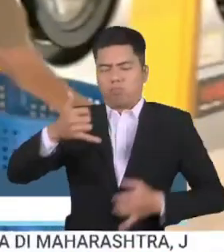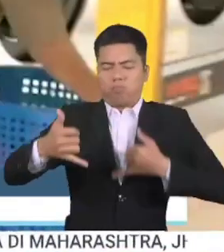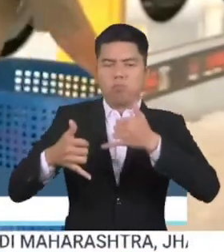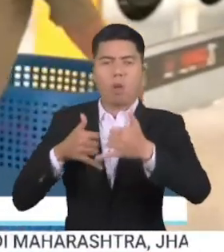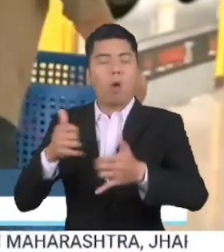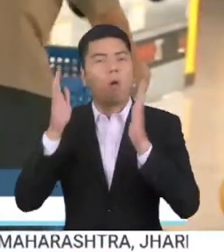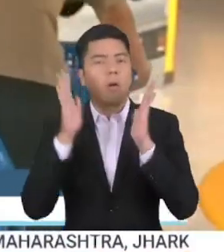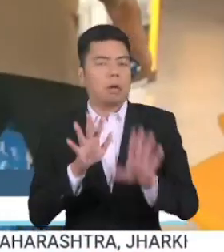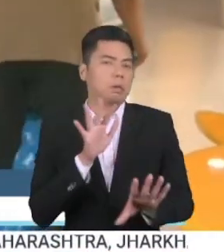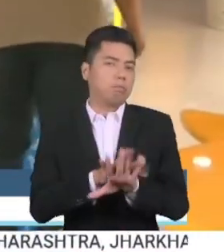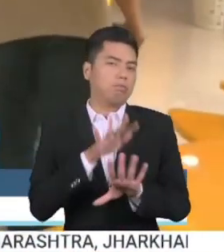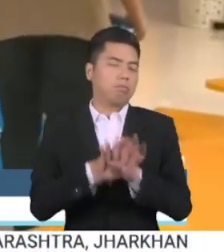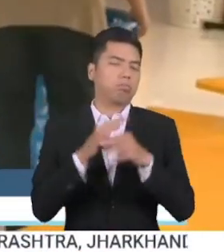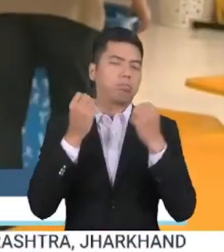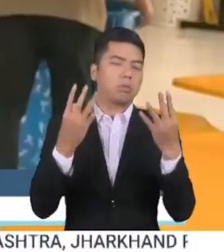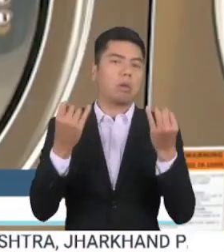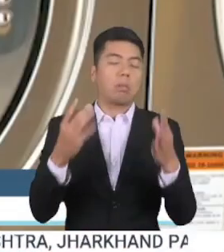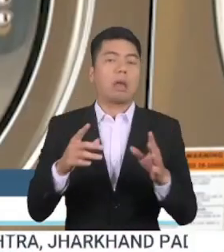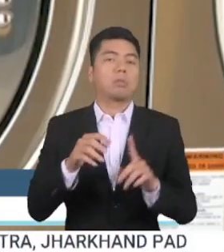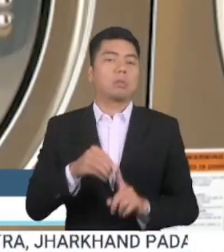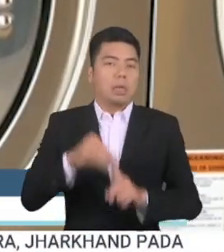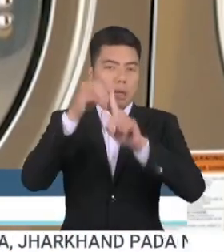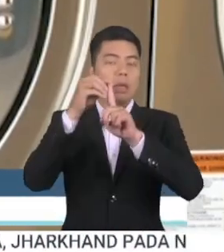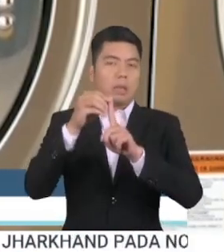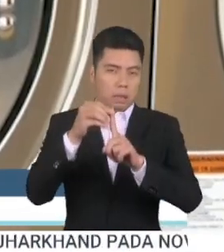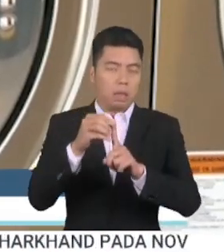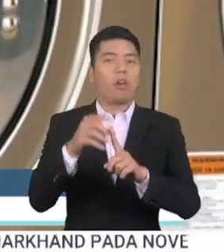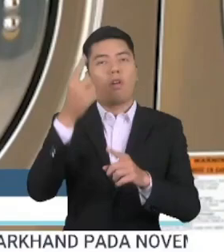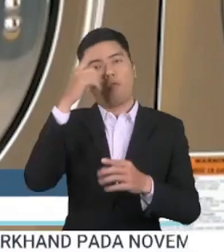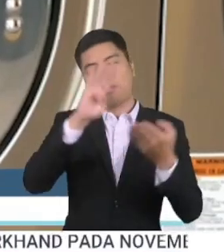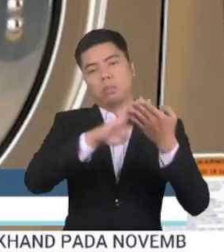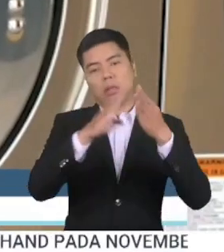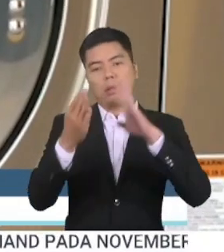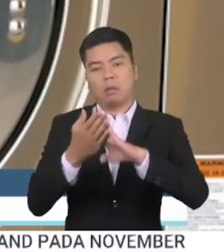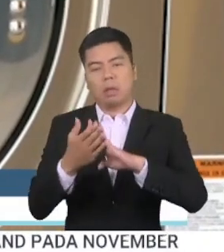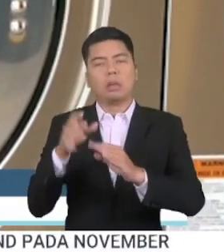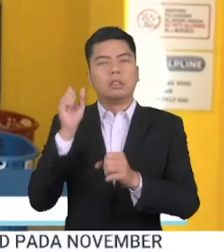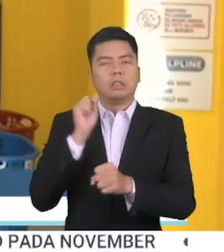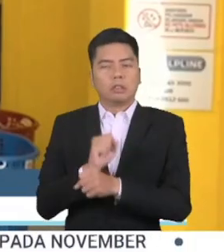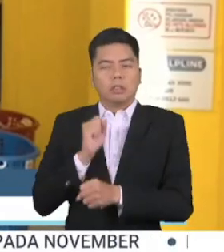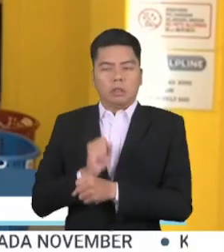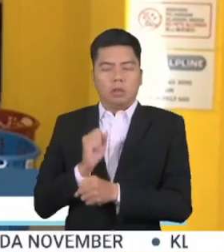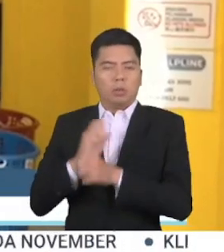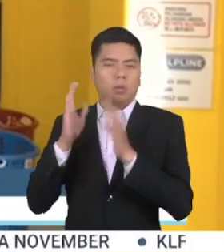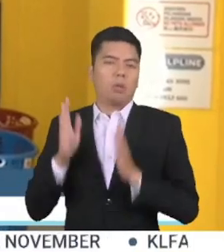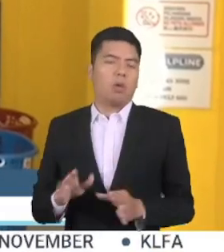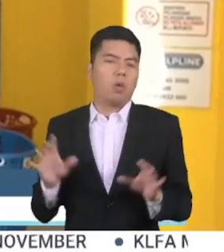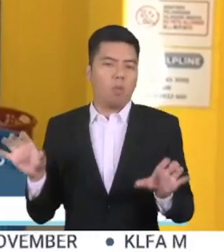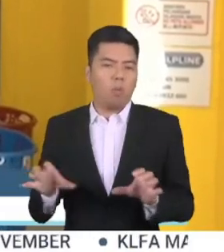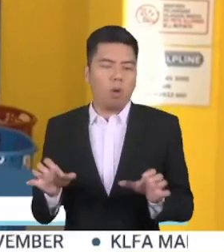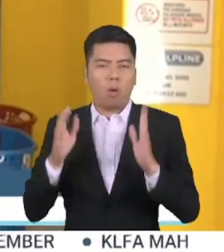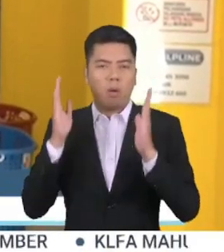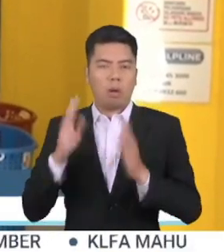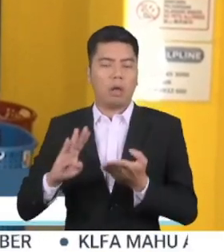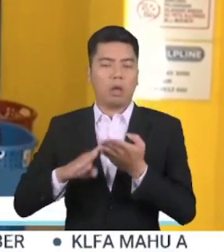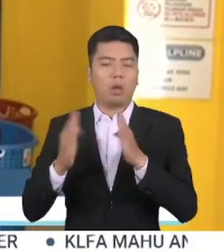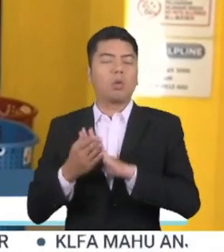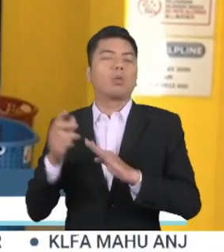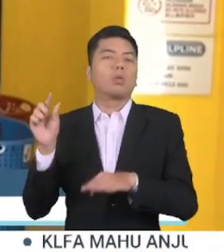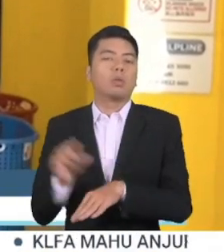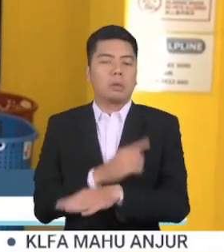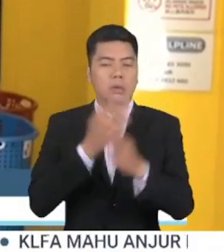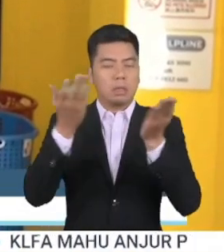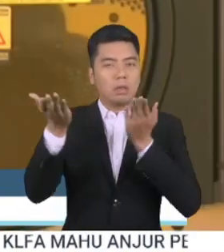orang ramai, terutama di kawasan bandar. Kesibukan bekerja mendorong warga kota memilih untuk guna